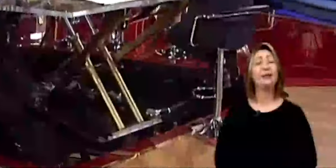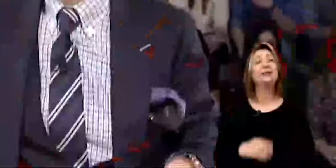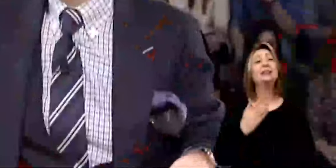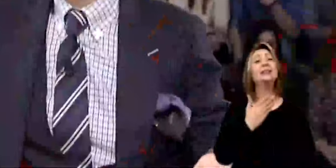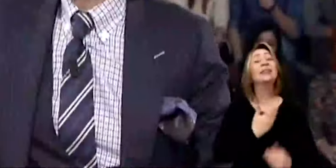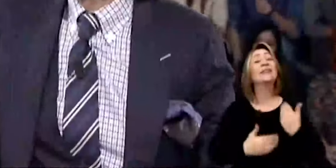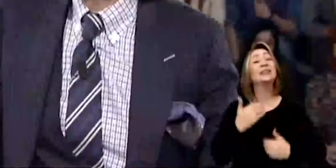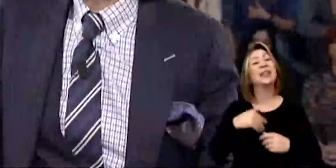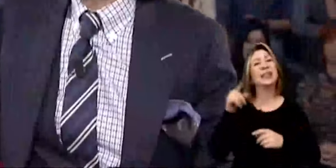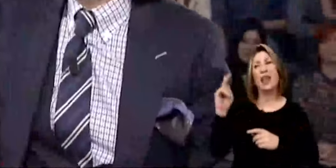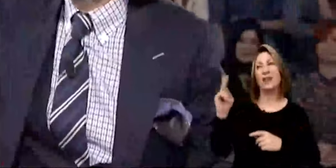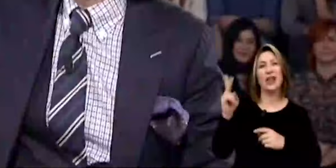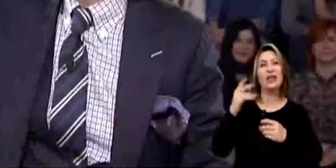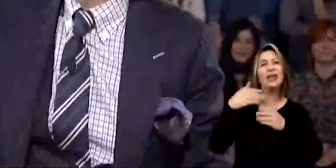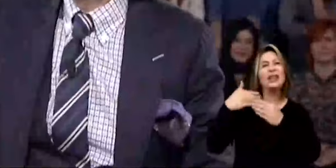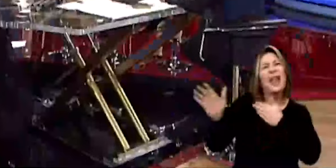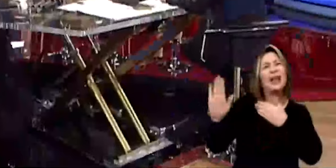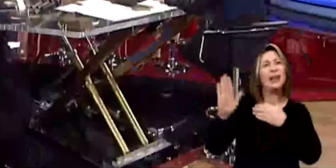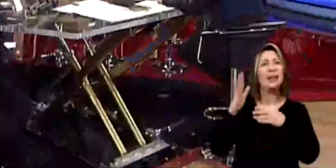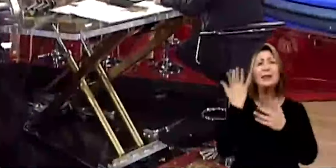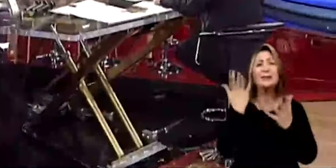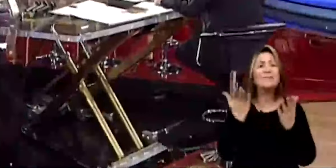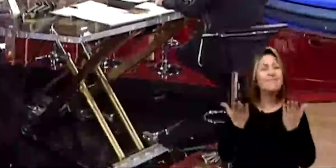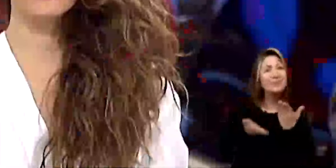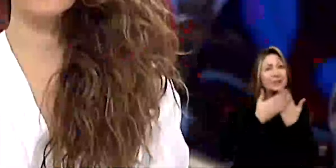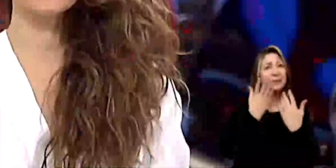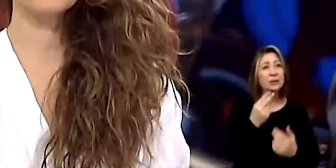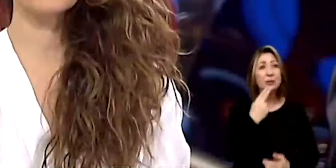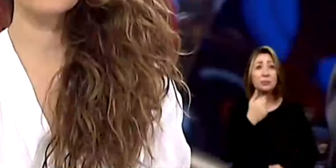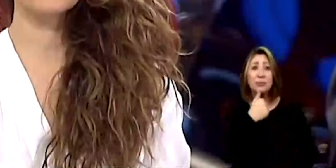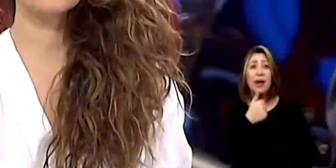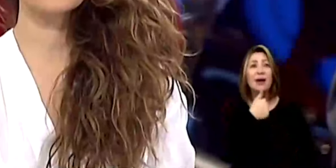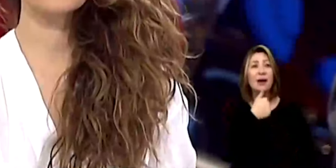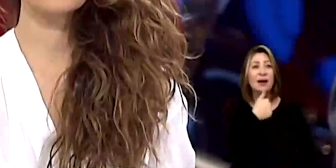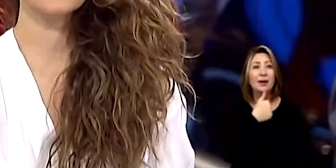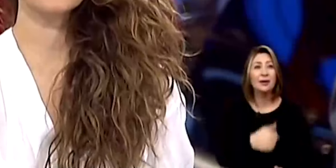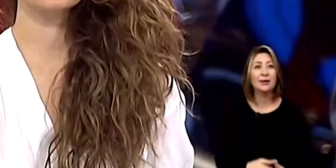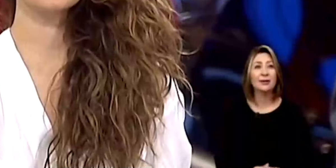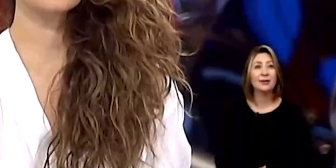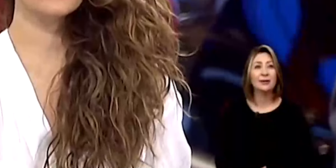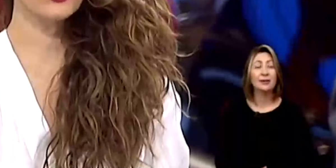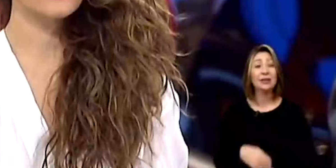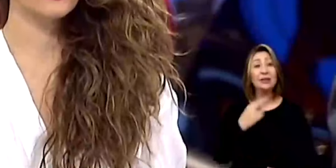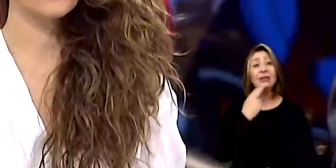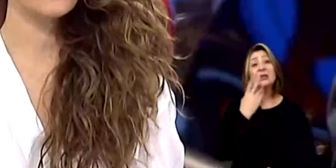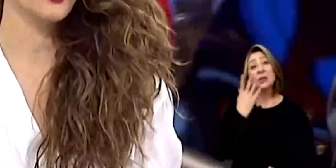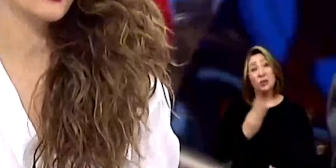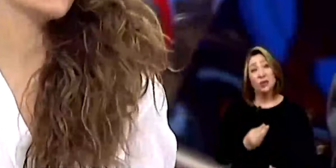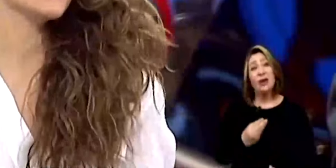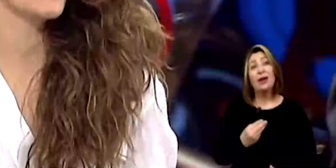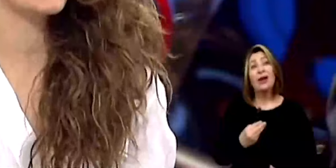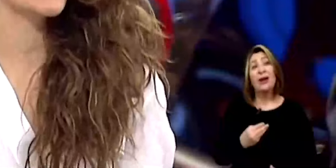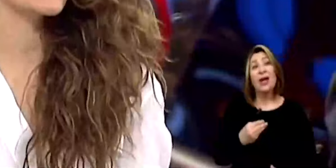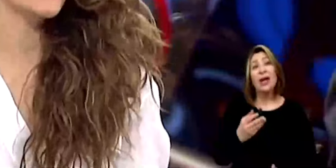Sevgilisi tarafından terk edilen bir arkadaşınızı nasıl teselli edersiniz? Kız mı, erkek mi? Erkek. Şimdi kızı olsa üzeni